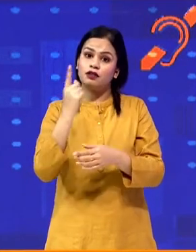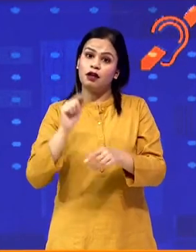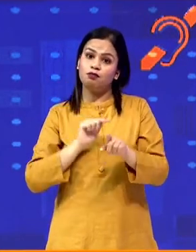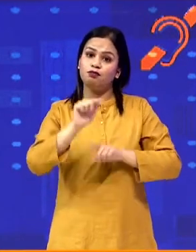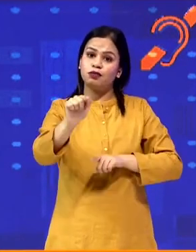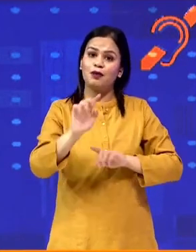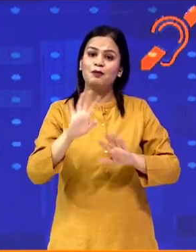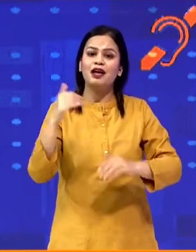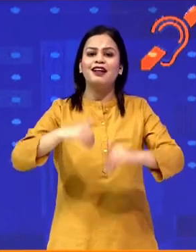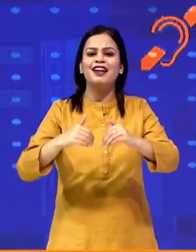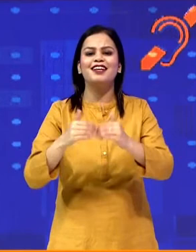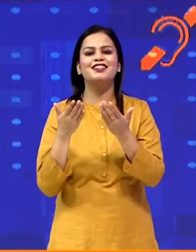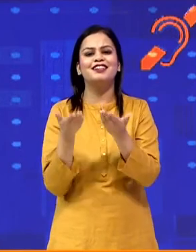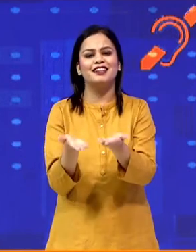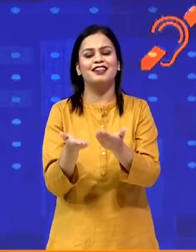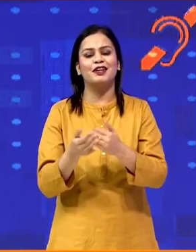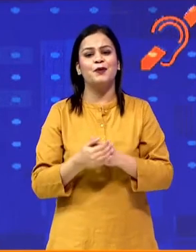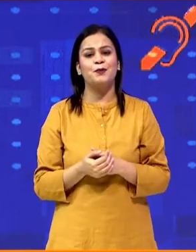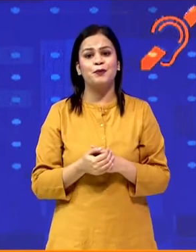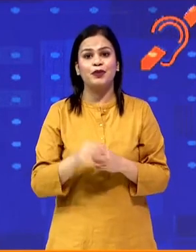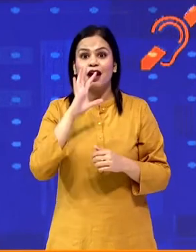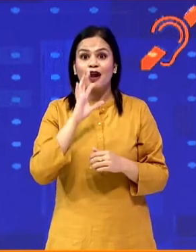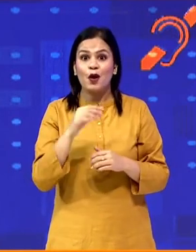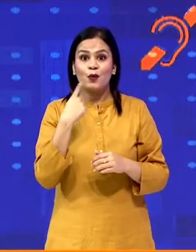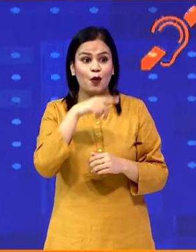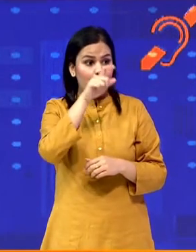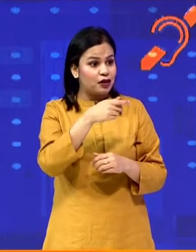मुझको तो वाटर लिस्ट इलेक्शन